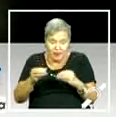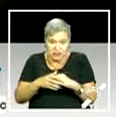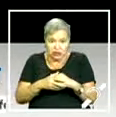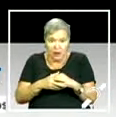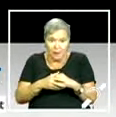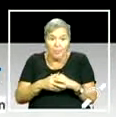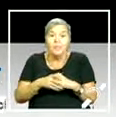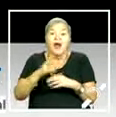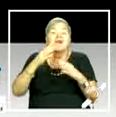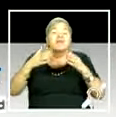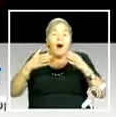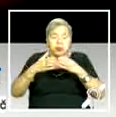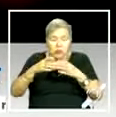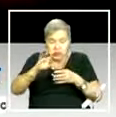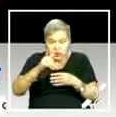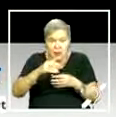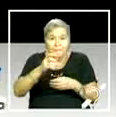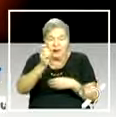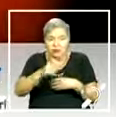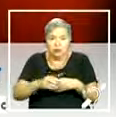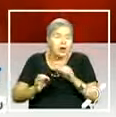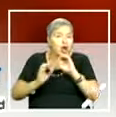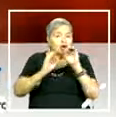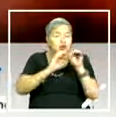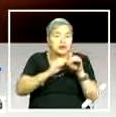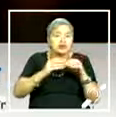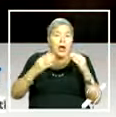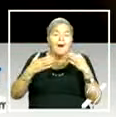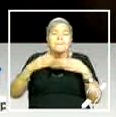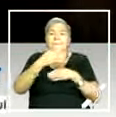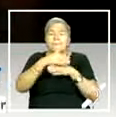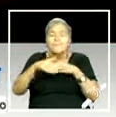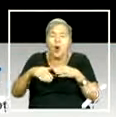Vasul și pasagerii au fost duși în siguranță în portul turistic